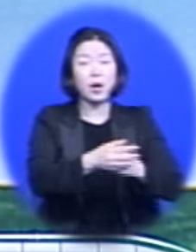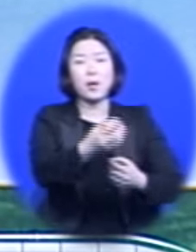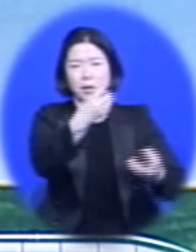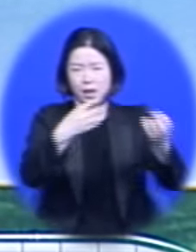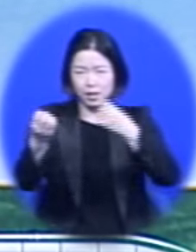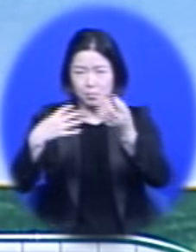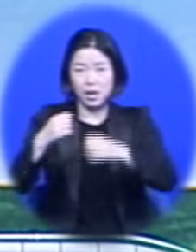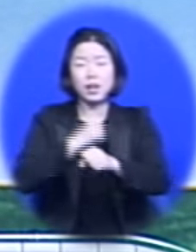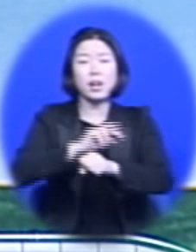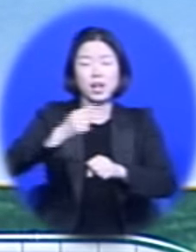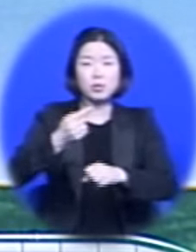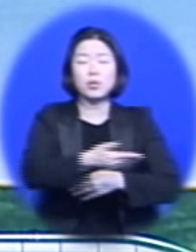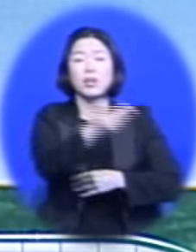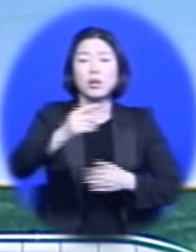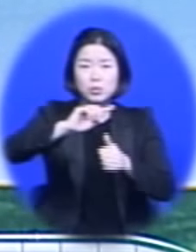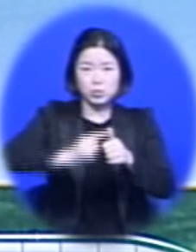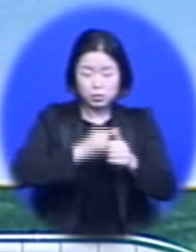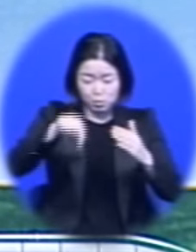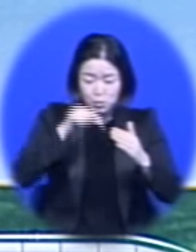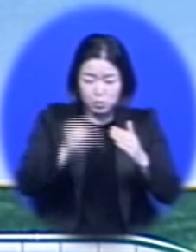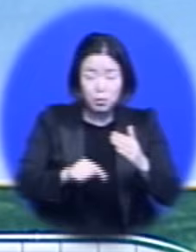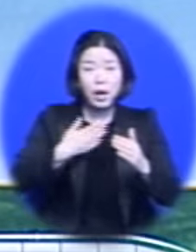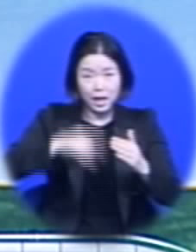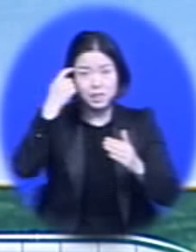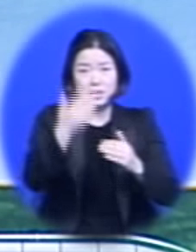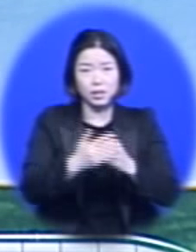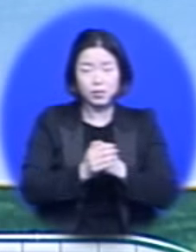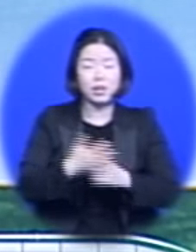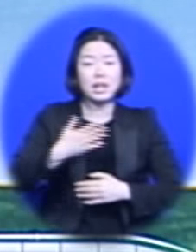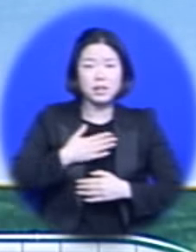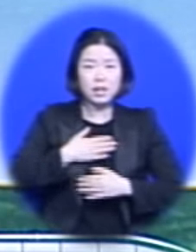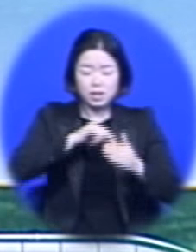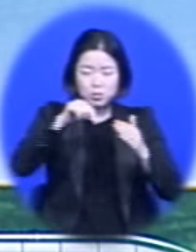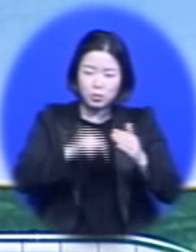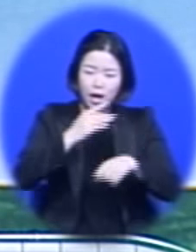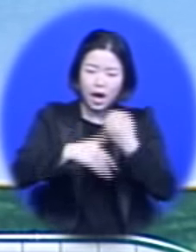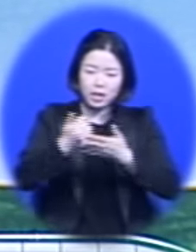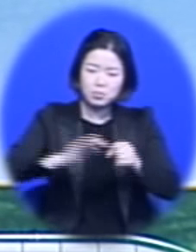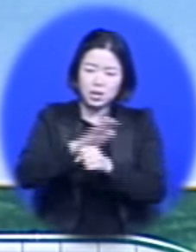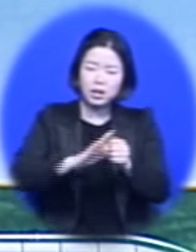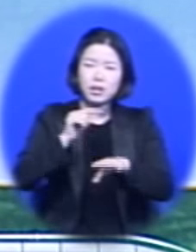여러분은 스스로는 아시잖아요. 내 속에 하나님 사랑하는 마음 있어.